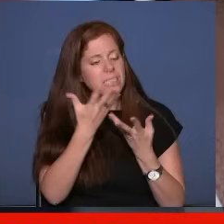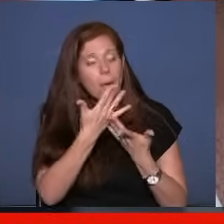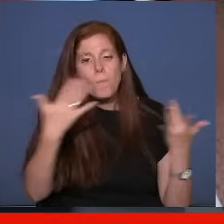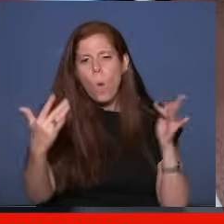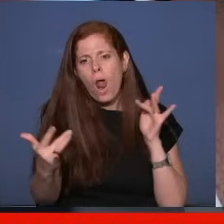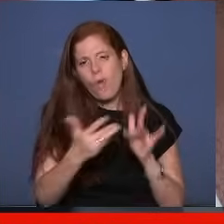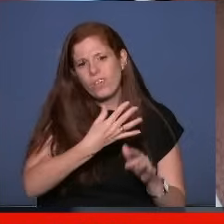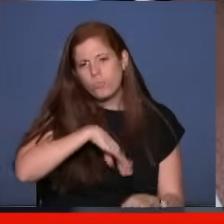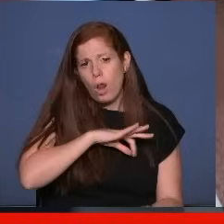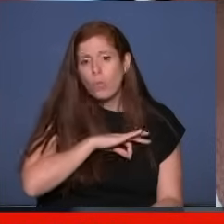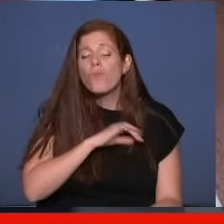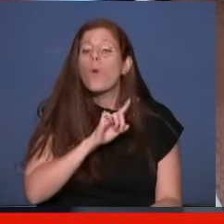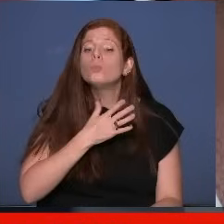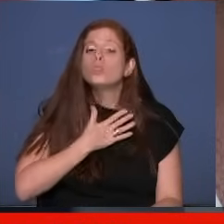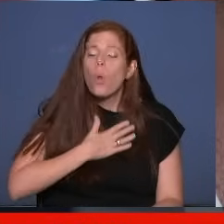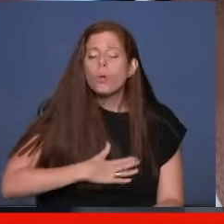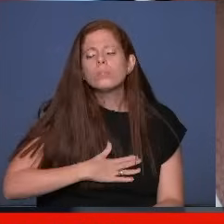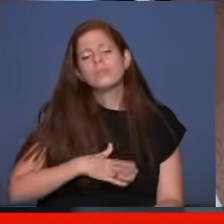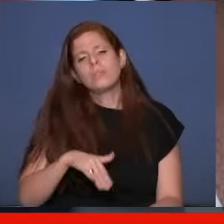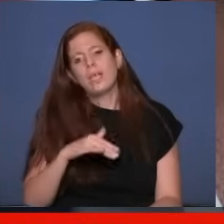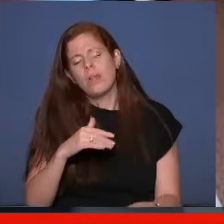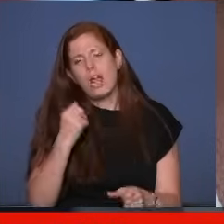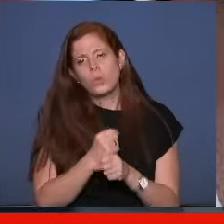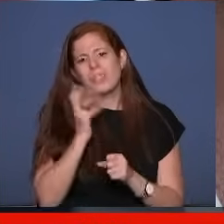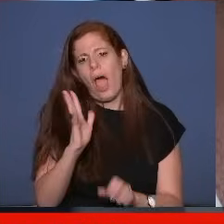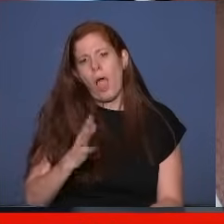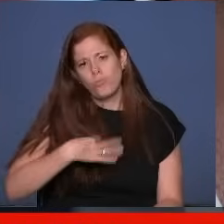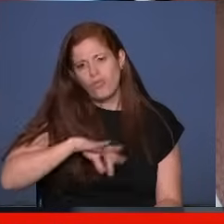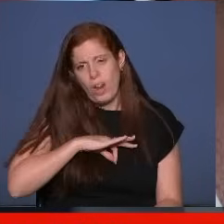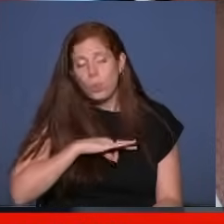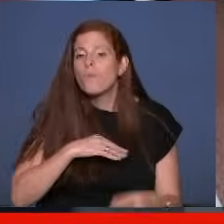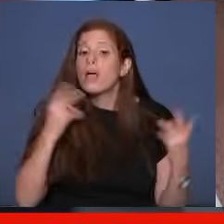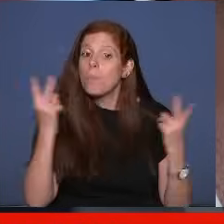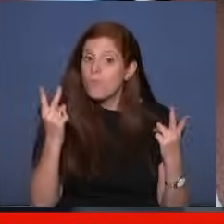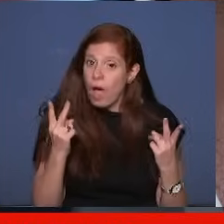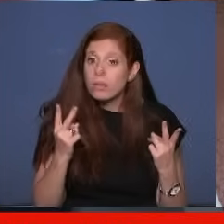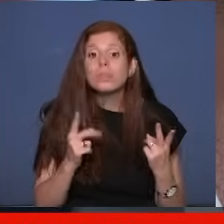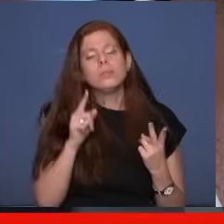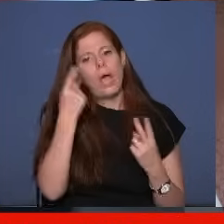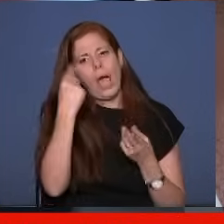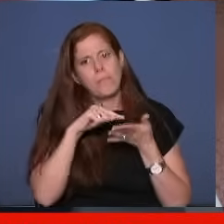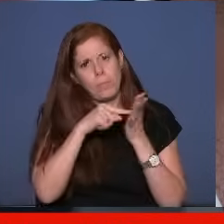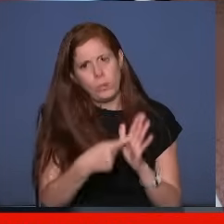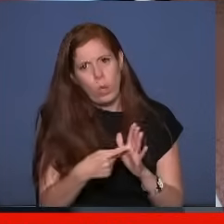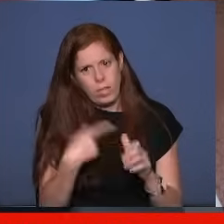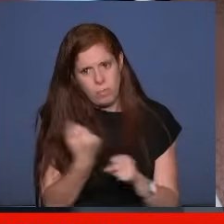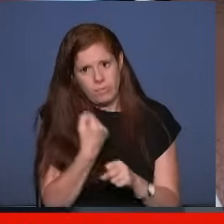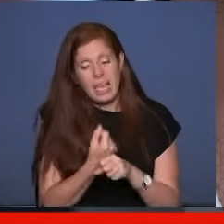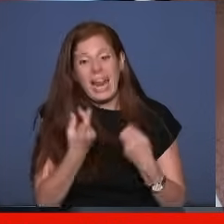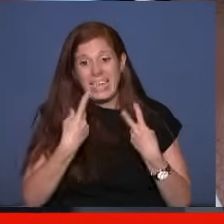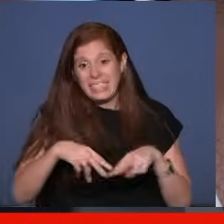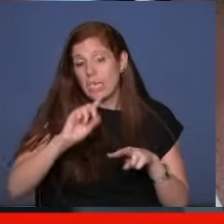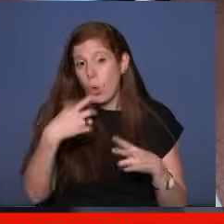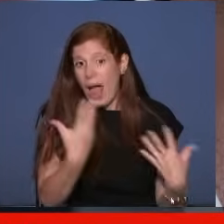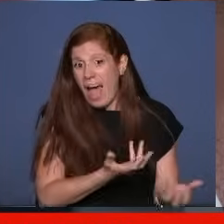ברור לאויבינו ולכל מי שמבקש את רעתנו. וכמובן, יחד עם זאת, זאת אחת ממטרות המבצע, גם החזרתם של כל